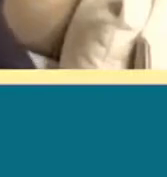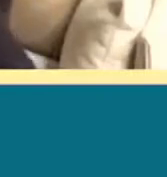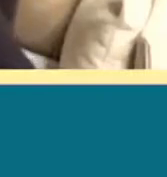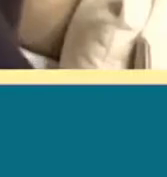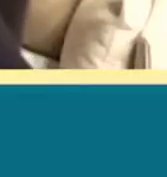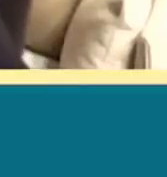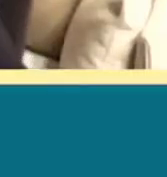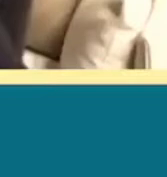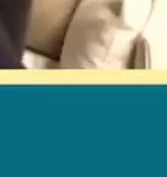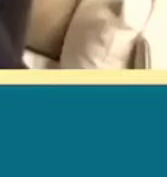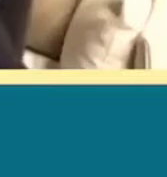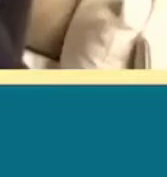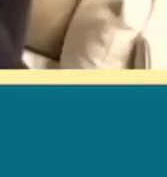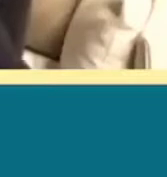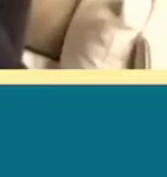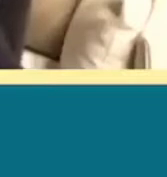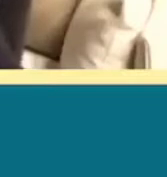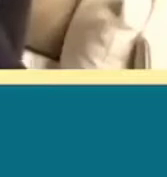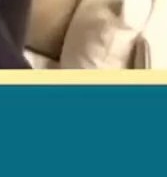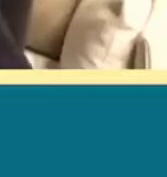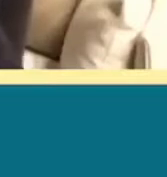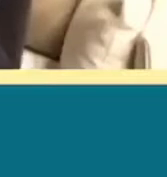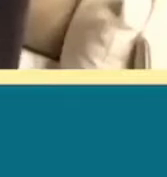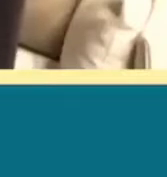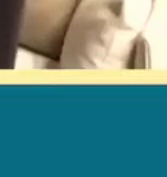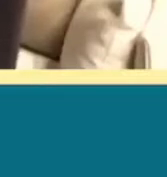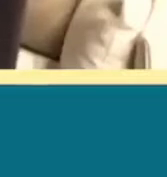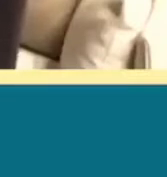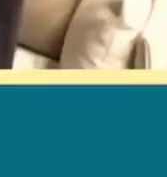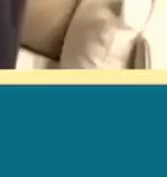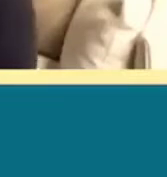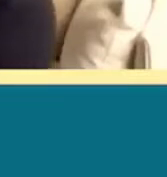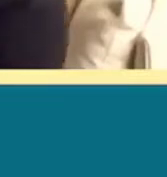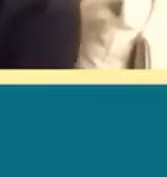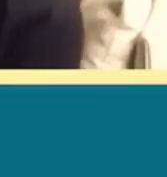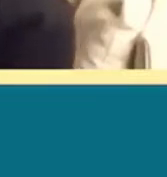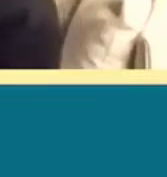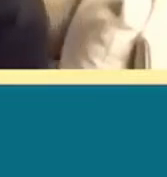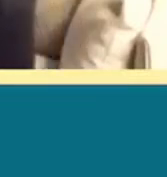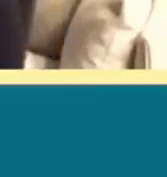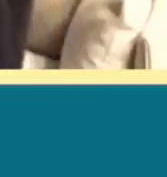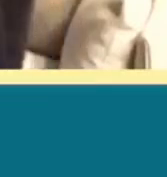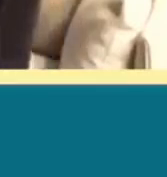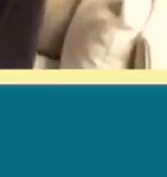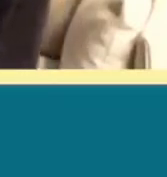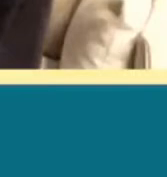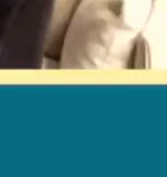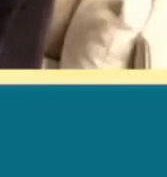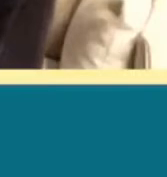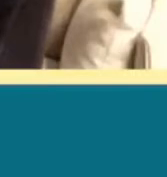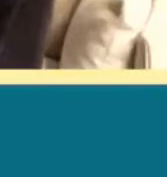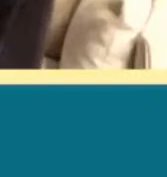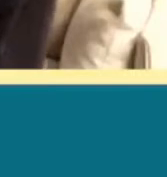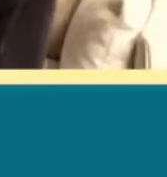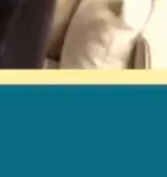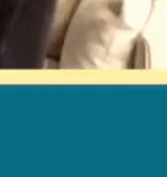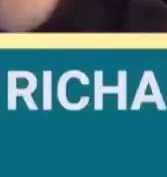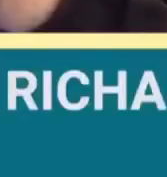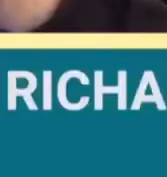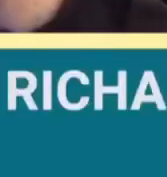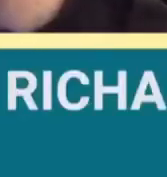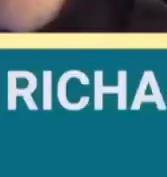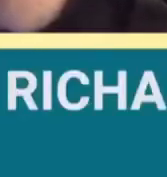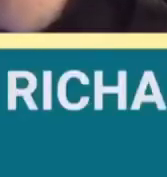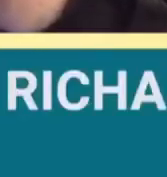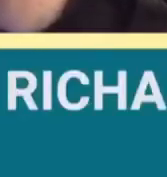parang ginagawan lang talaga ng paraan para makapag-sustain kami ng travel papuntang Manila kasi nga probinsyano ako eh.